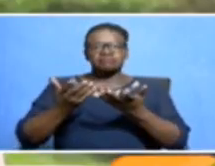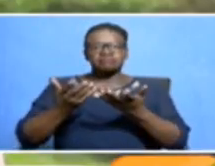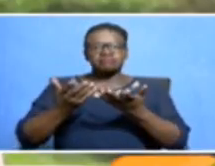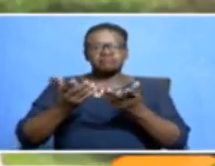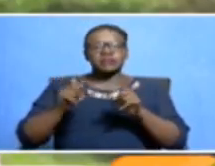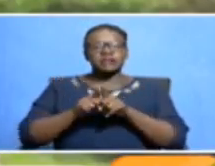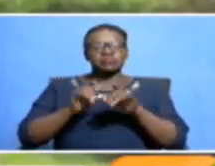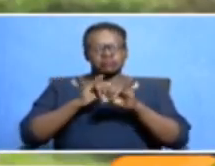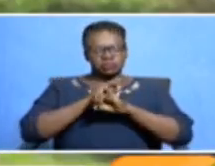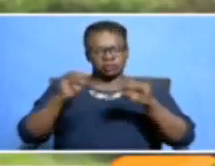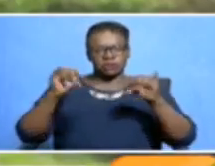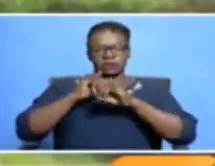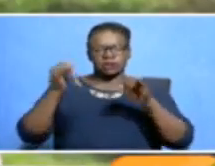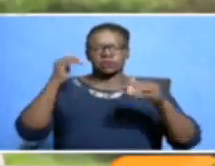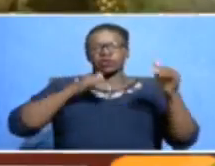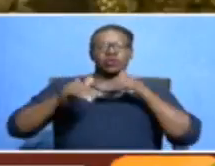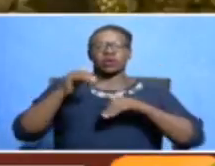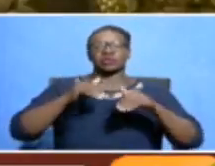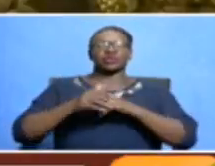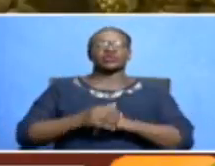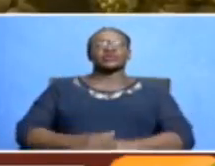to clean our country of corruption.